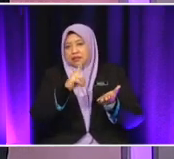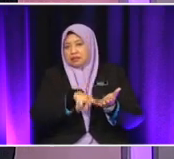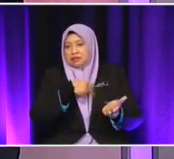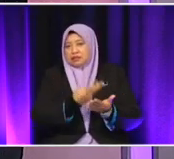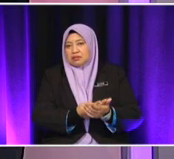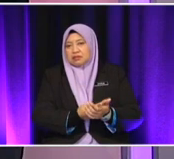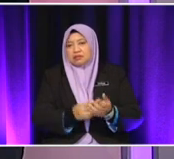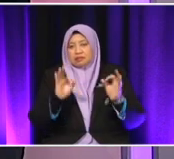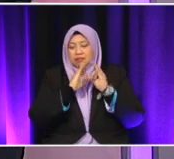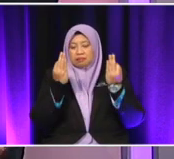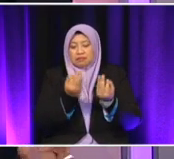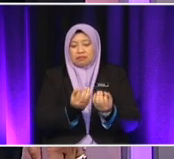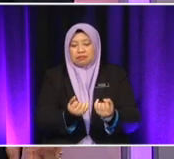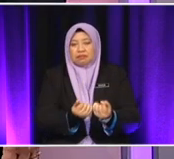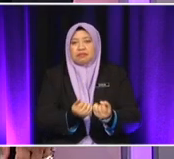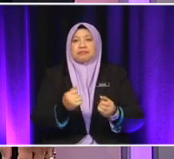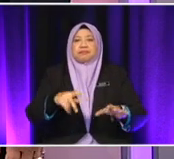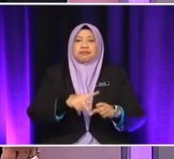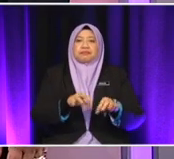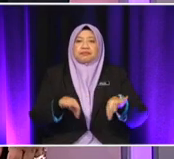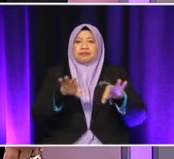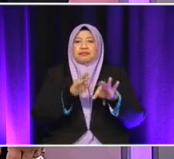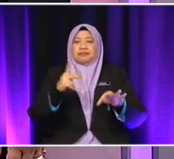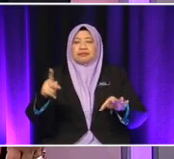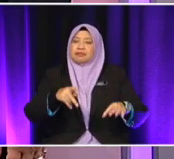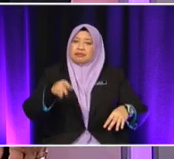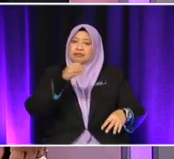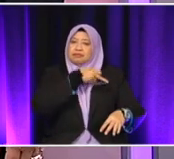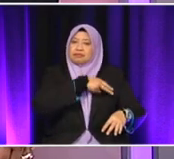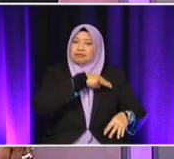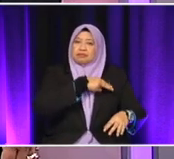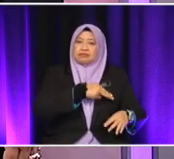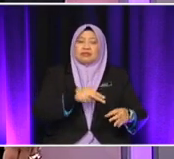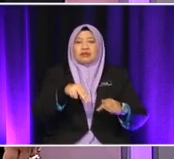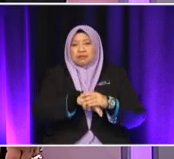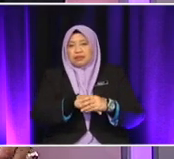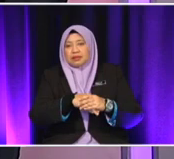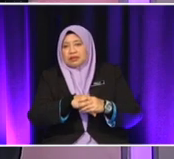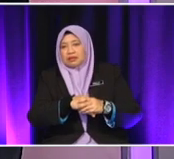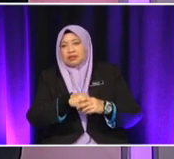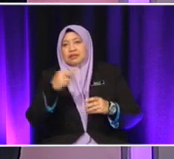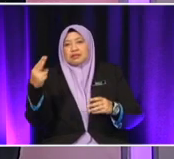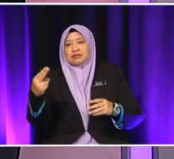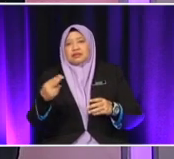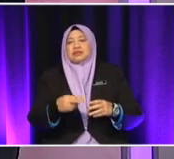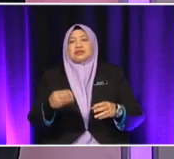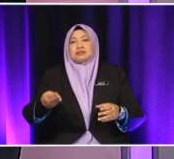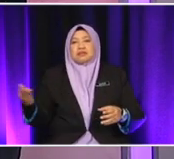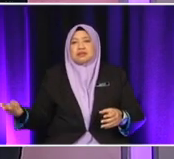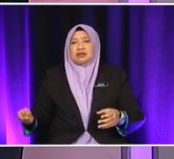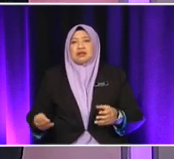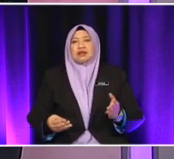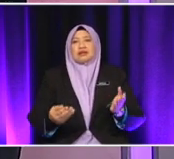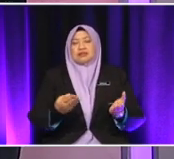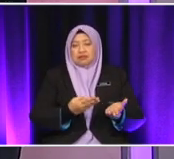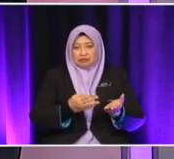pasti fitnah ataupun pengeluaran akan mengeluarkan barang akan menghasilkan barang ketika harga barang tersebut adalah